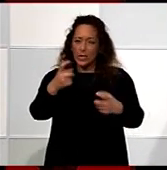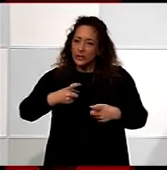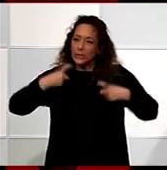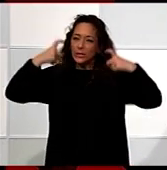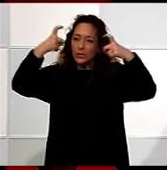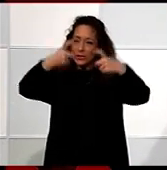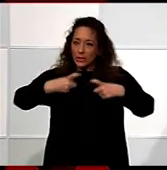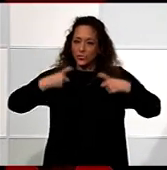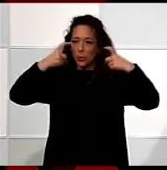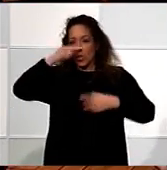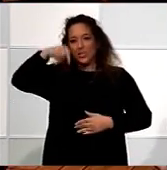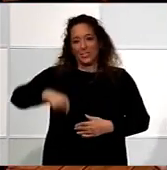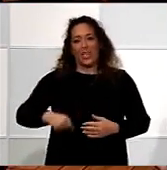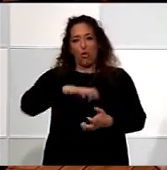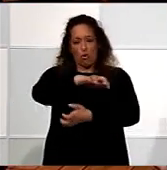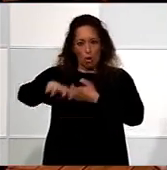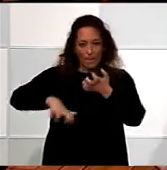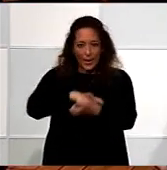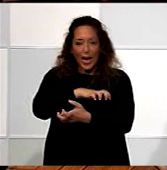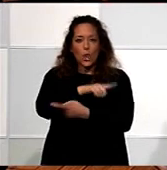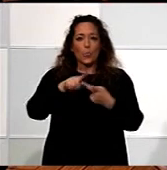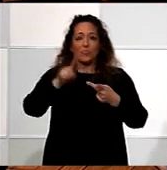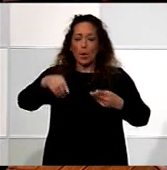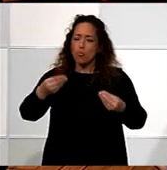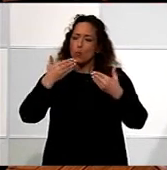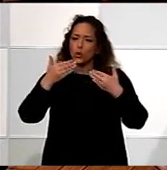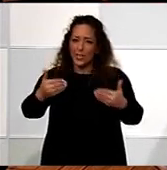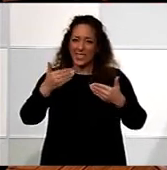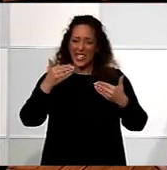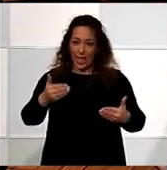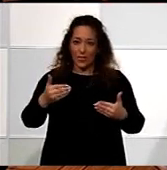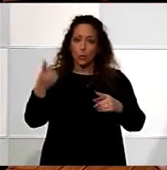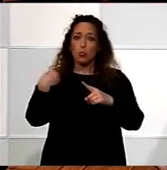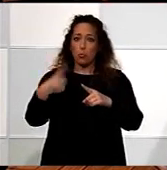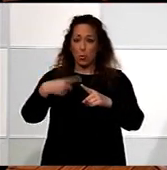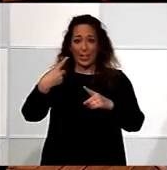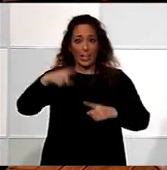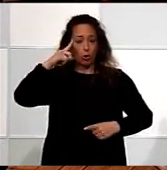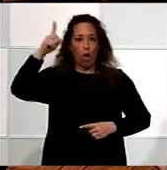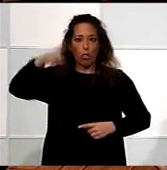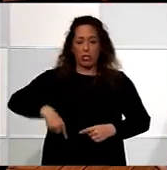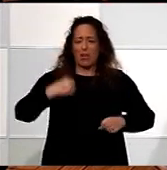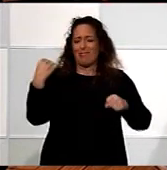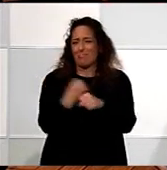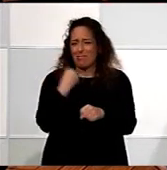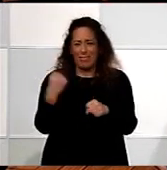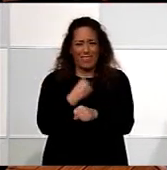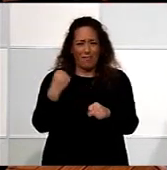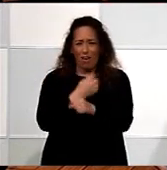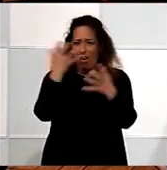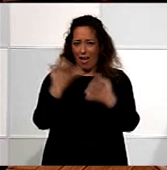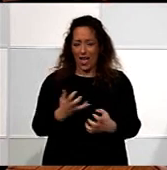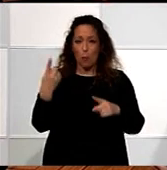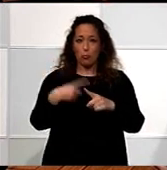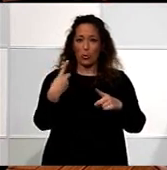fet aquest any complicat. Gràcies per tota la feinada que heu fet al llarg del dia, tenint presència als 7 districtes de la